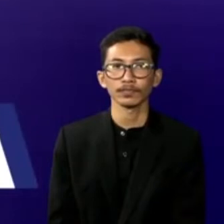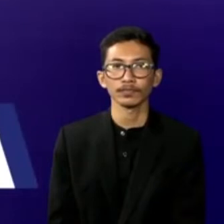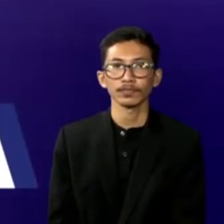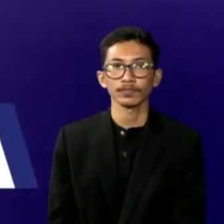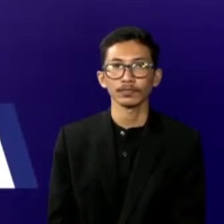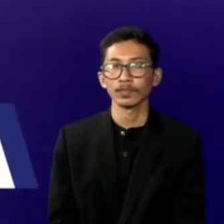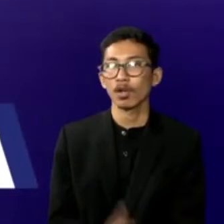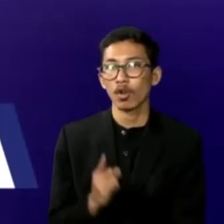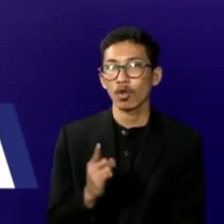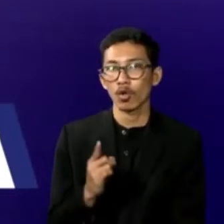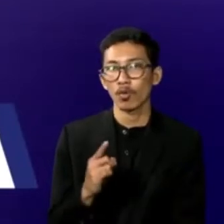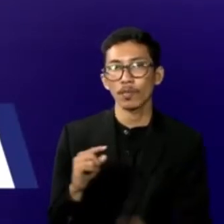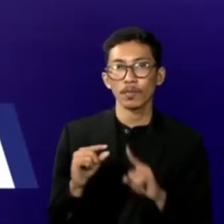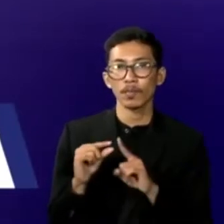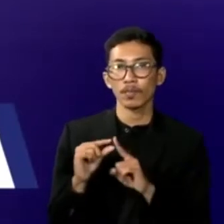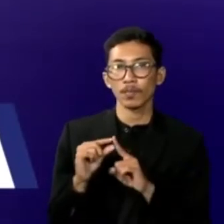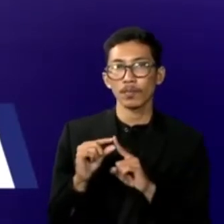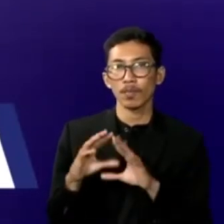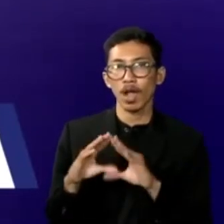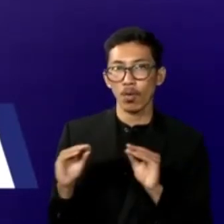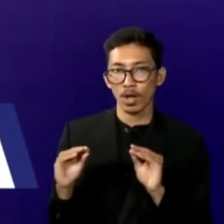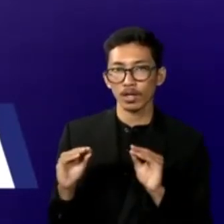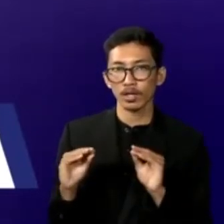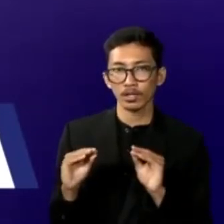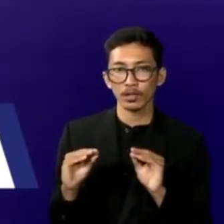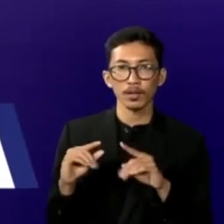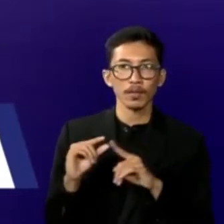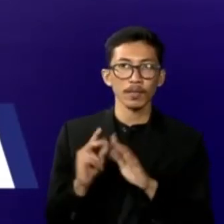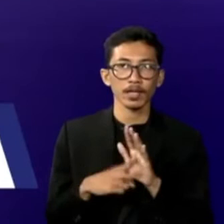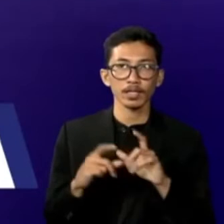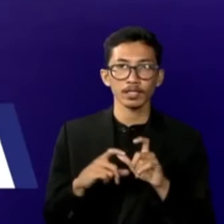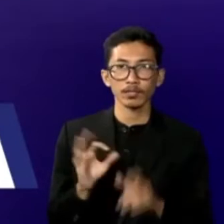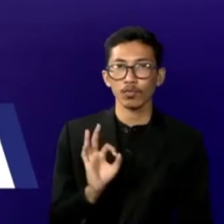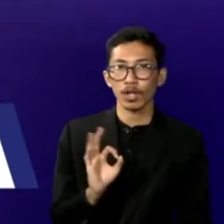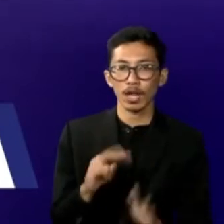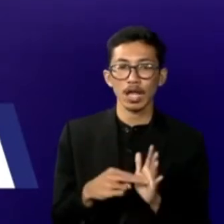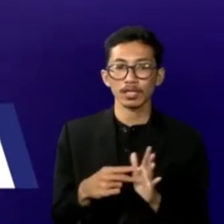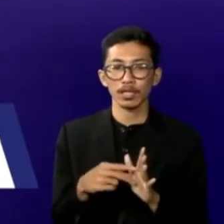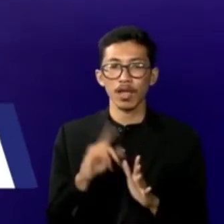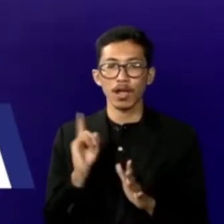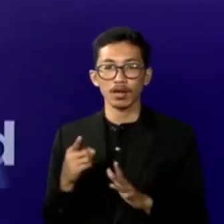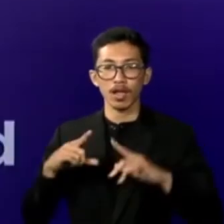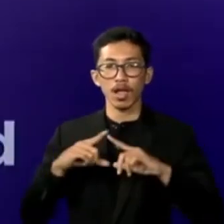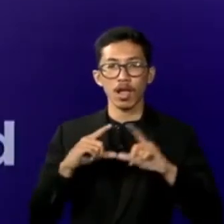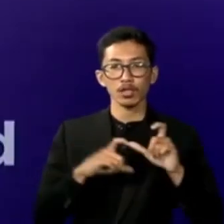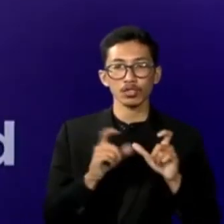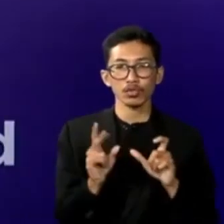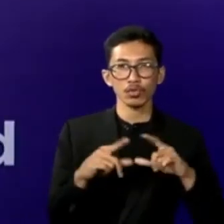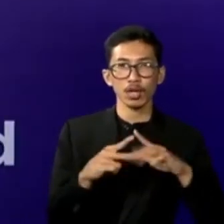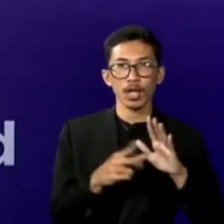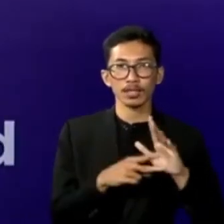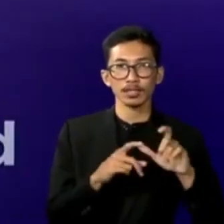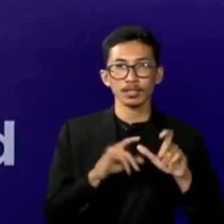non-pns kan dia punya harusnya punya asuransi Jamsostek apa namanya rezeki BPJS